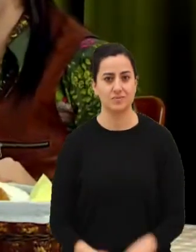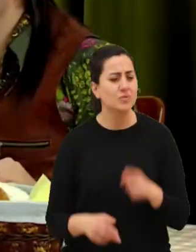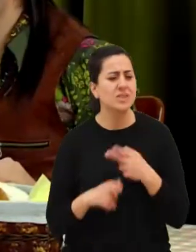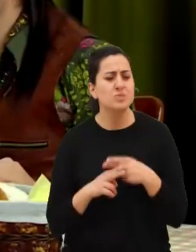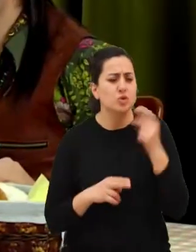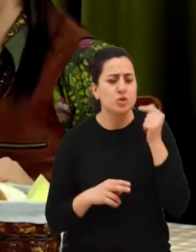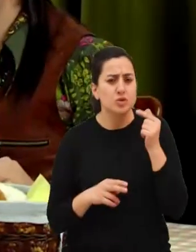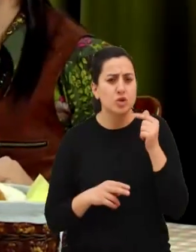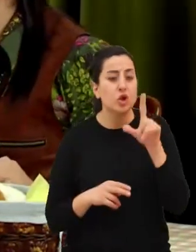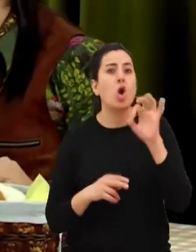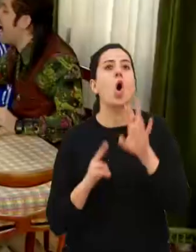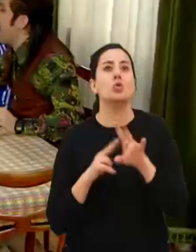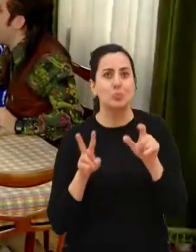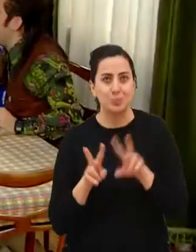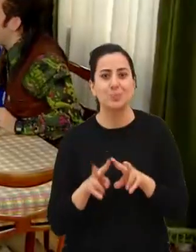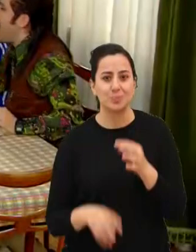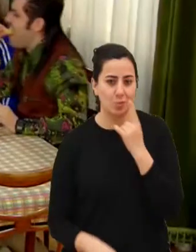Neydi bu? Değil adı lokum.